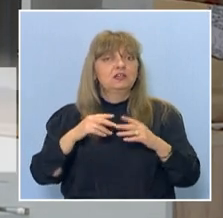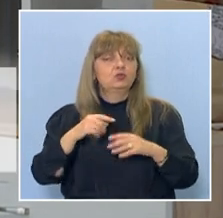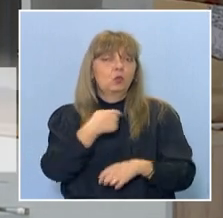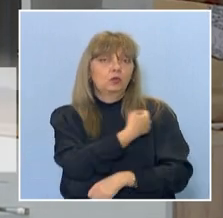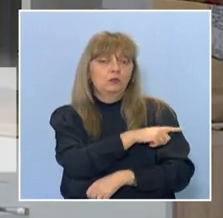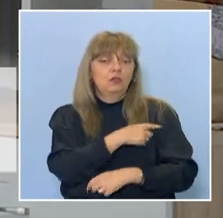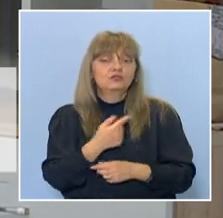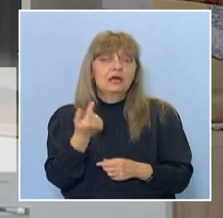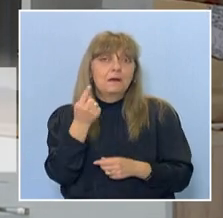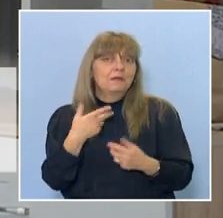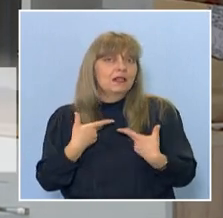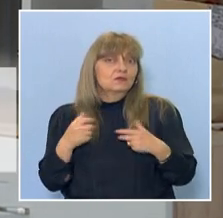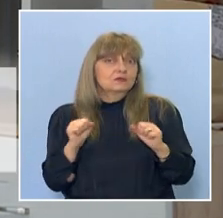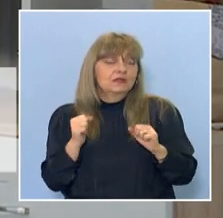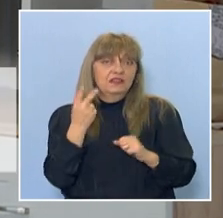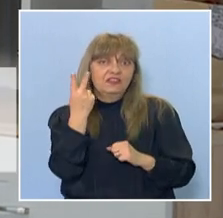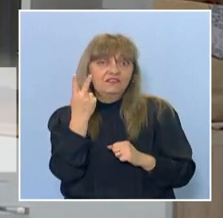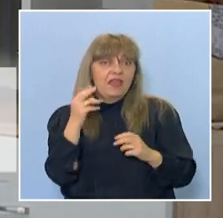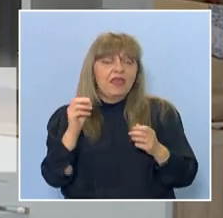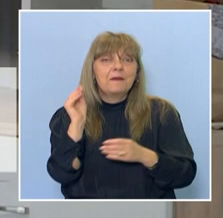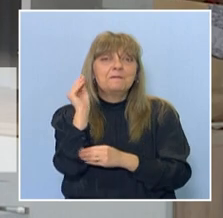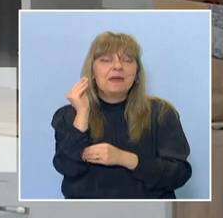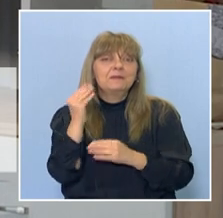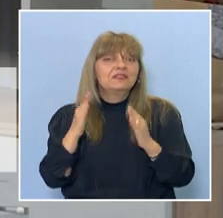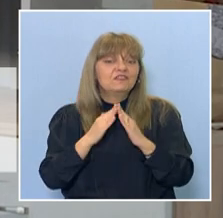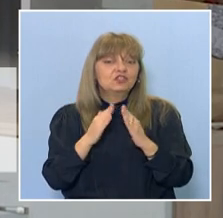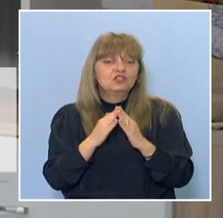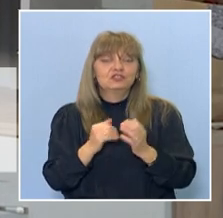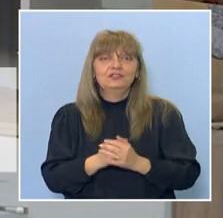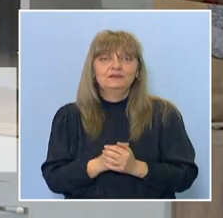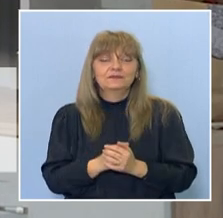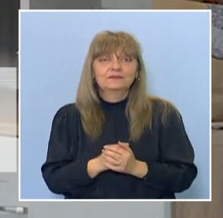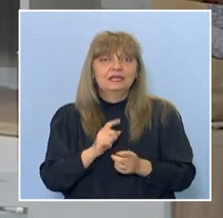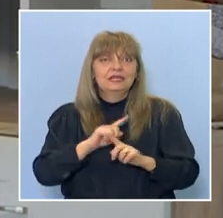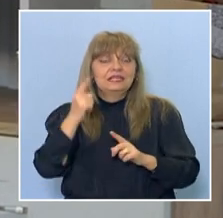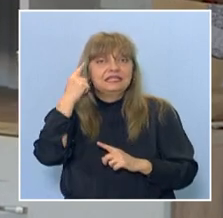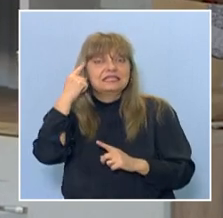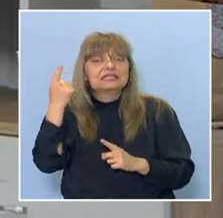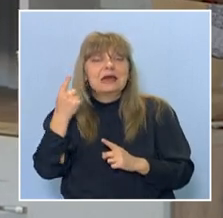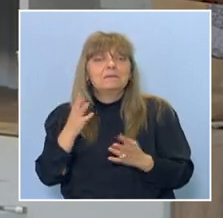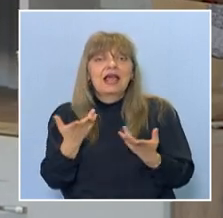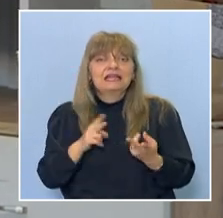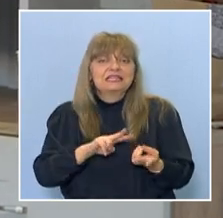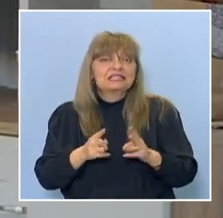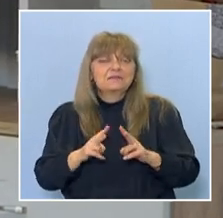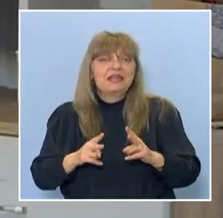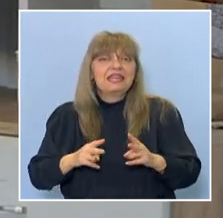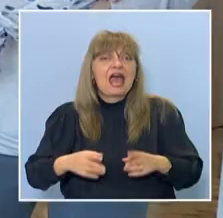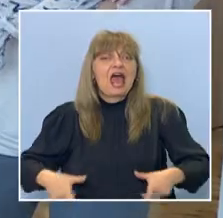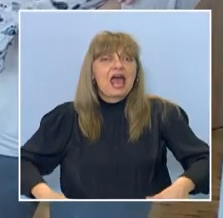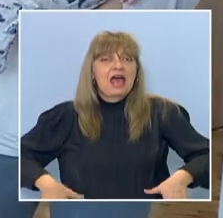шок. Две бебенца вкъщи, нали, не знам как се сменят памперси, не знам как се